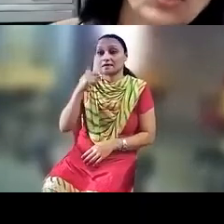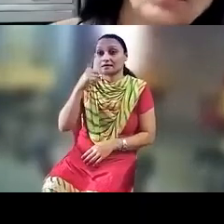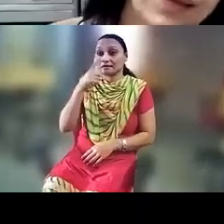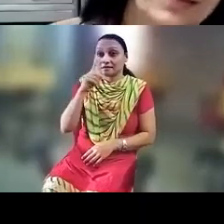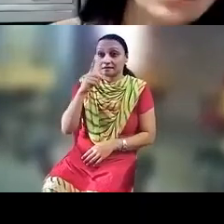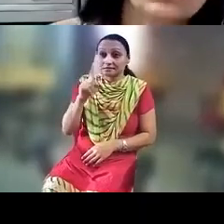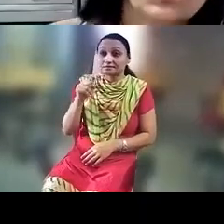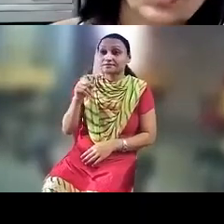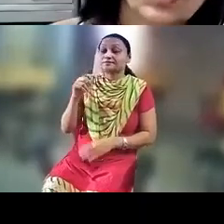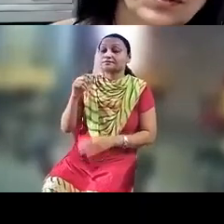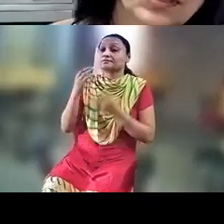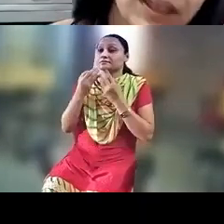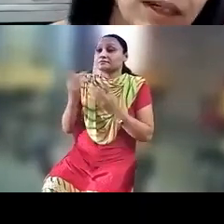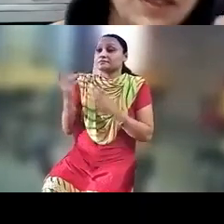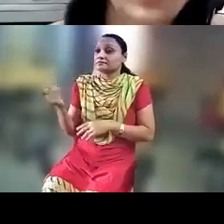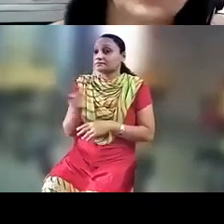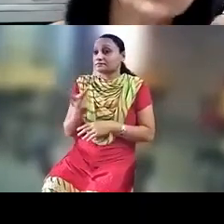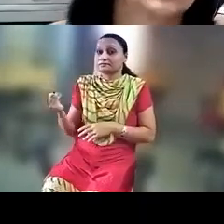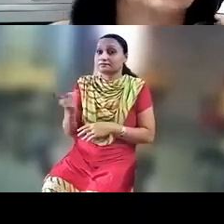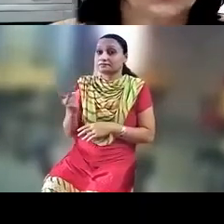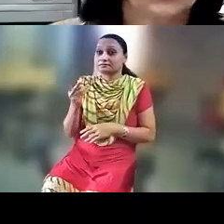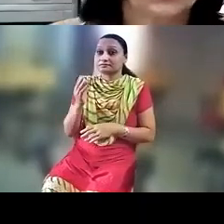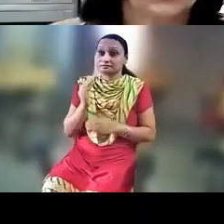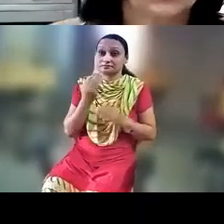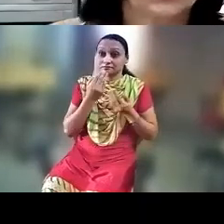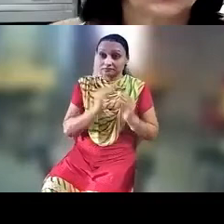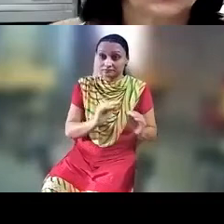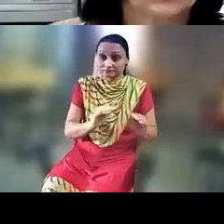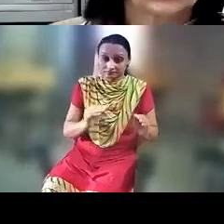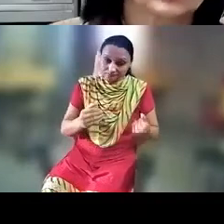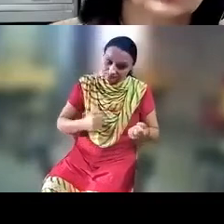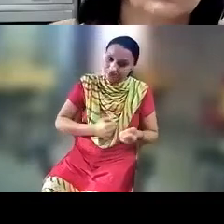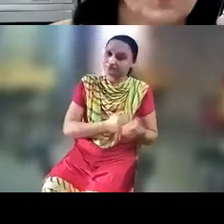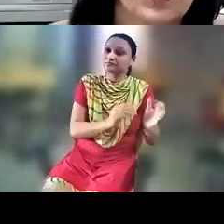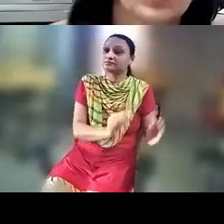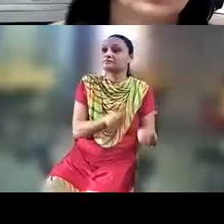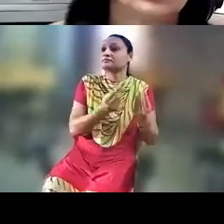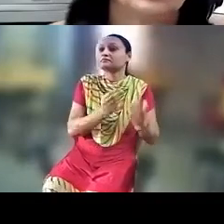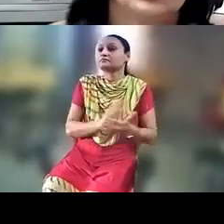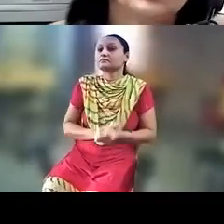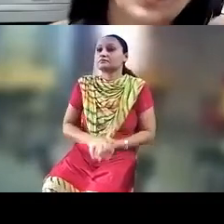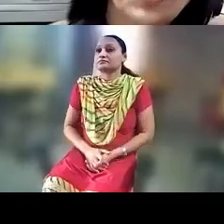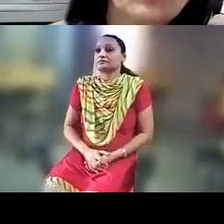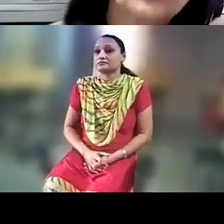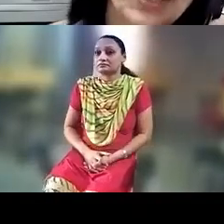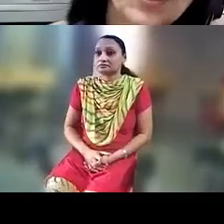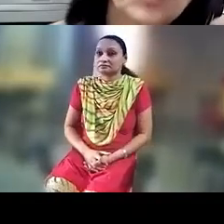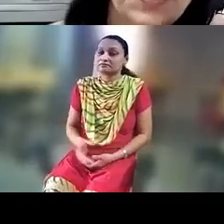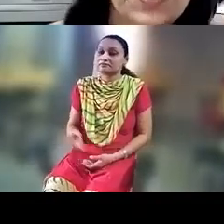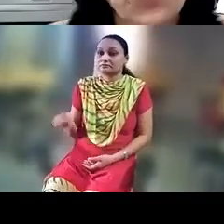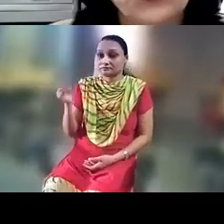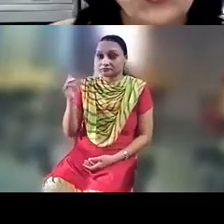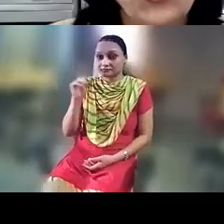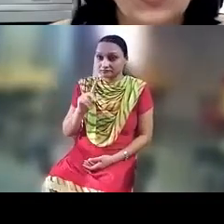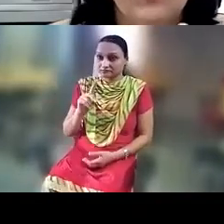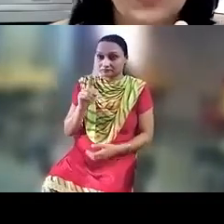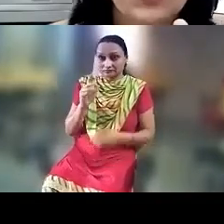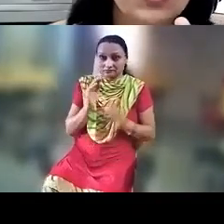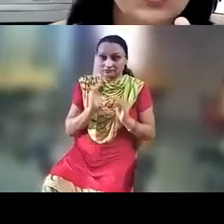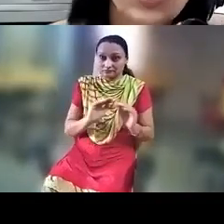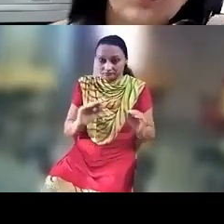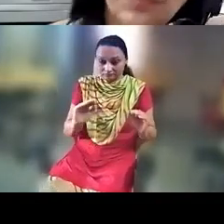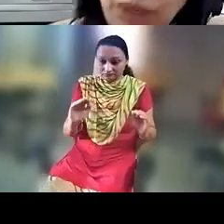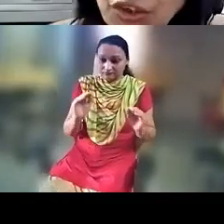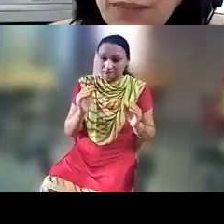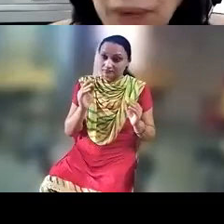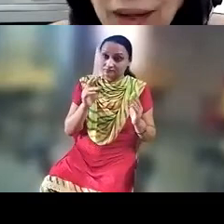बच्चे को बेहतर सीखने के लिए किस तरह मदद कर सकते हैं। अगेन, बच्चे के साथ पढ़ना बहुत जरूरी है।